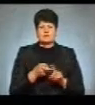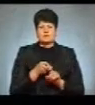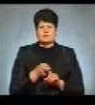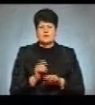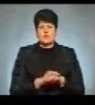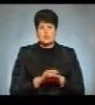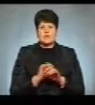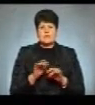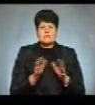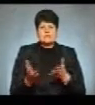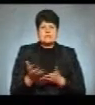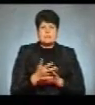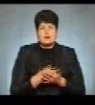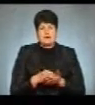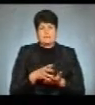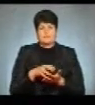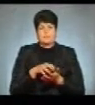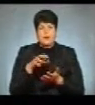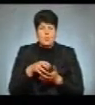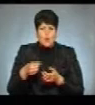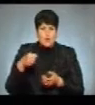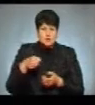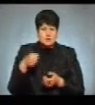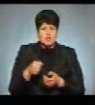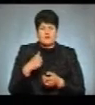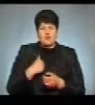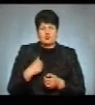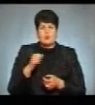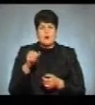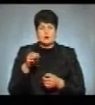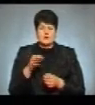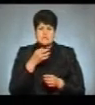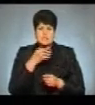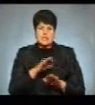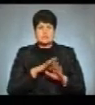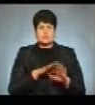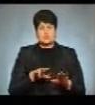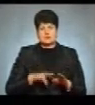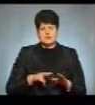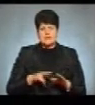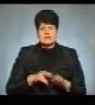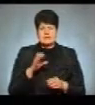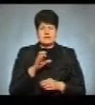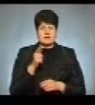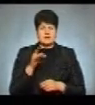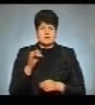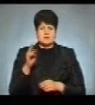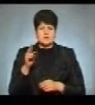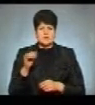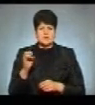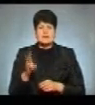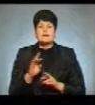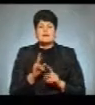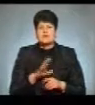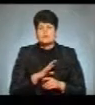акції «Збери великодній кошик воїну АТО», повідомила заступник директора з навчально-виховної роботи цього закладу Стефанія Грицишин. Як